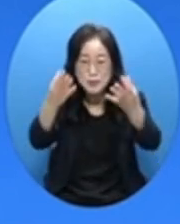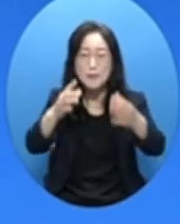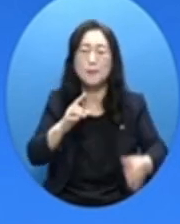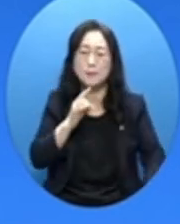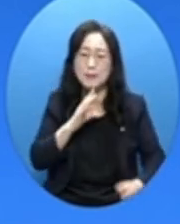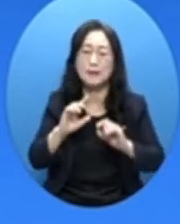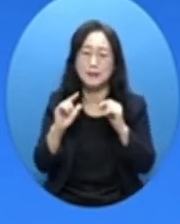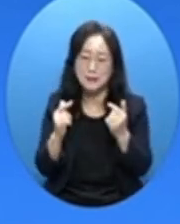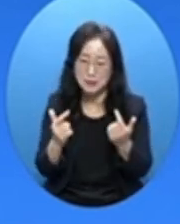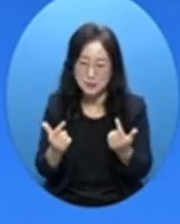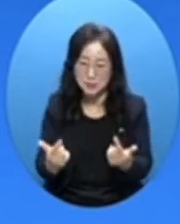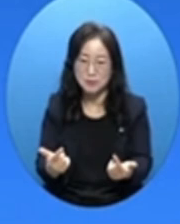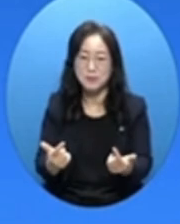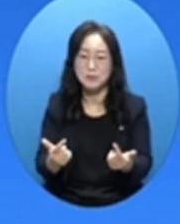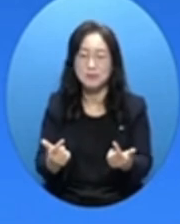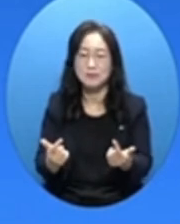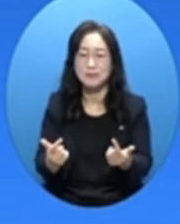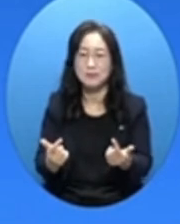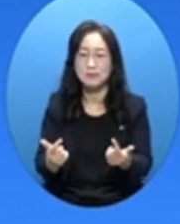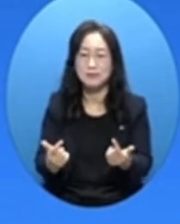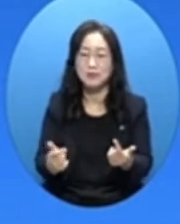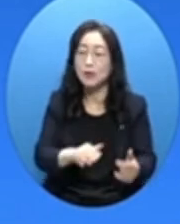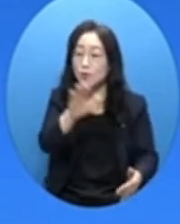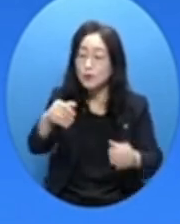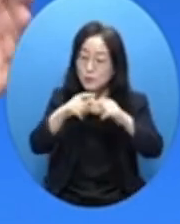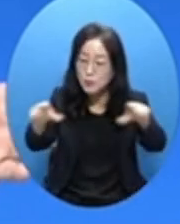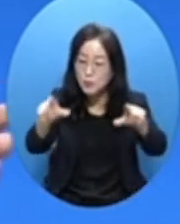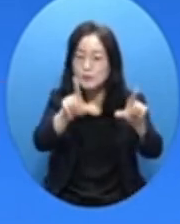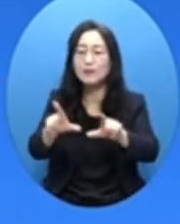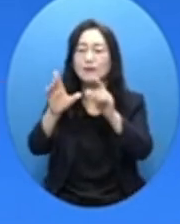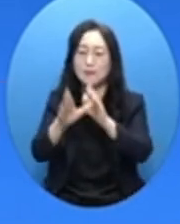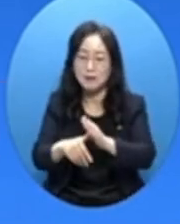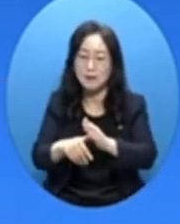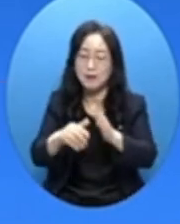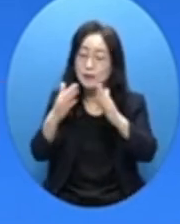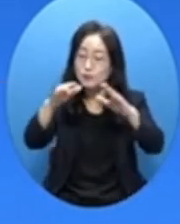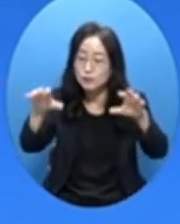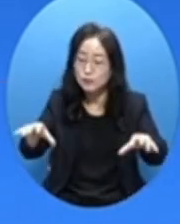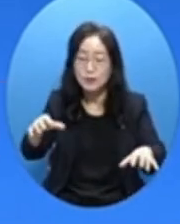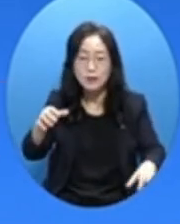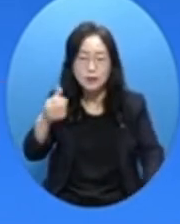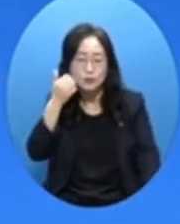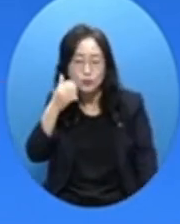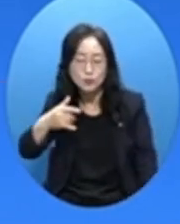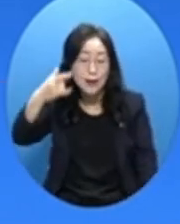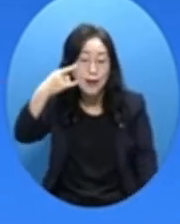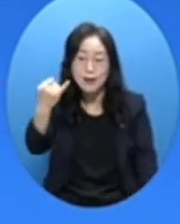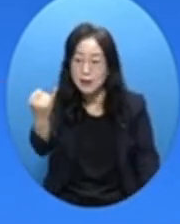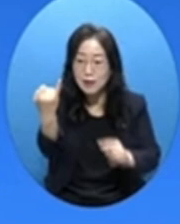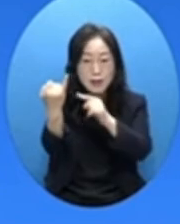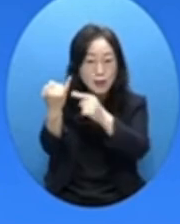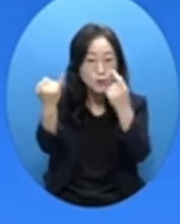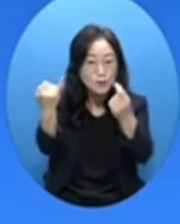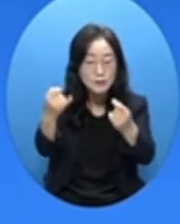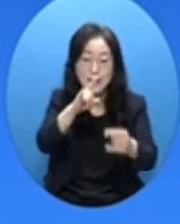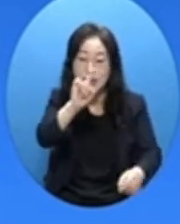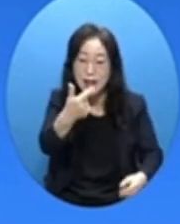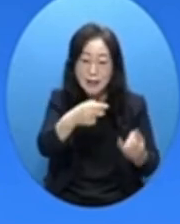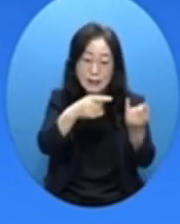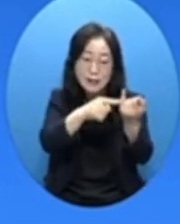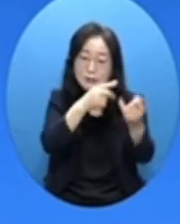우리 일상 속에서 우리 주위에 이렇게 헬렌 켈러처럼 앤서니